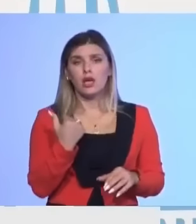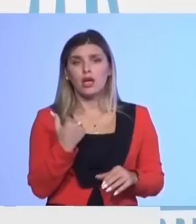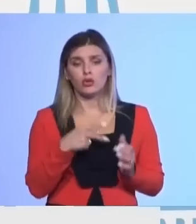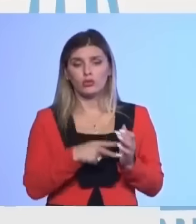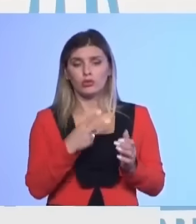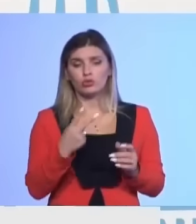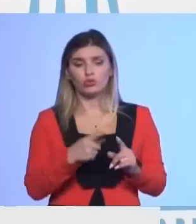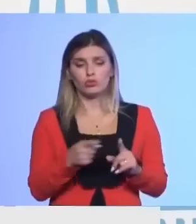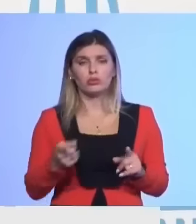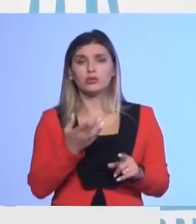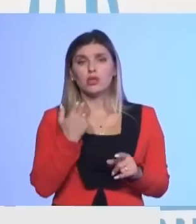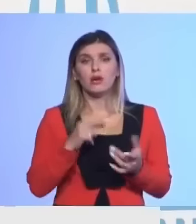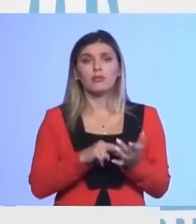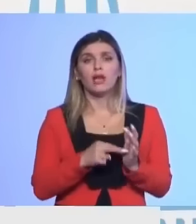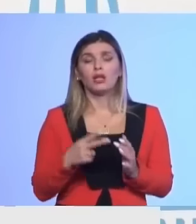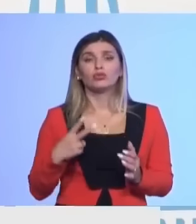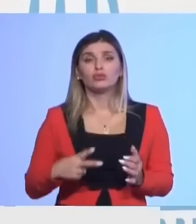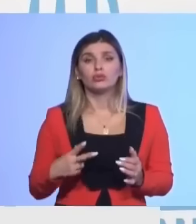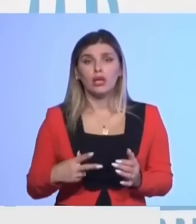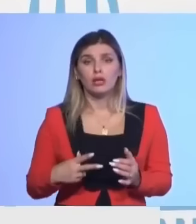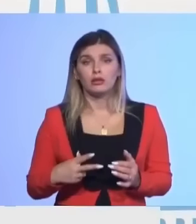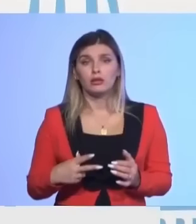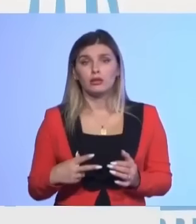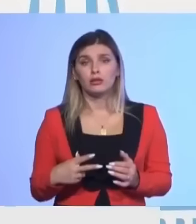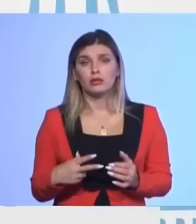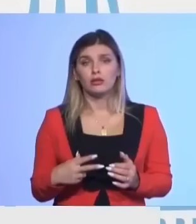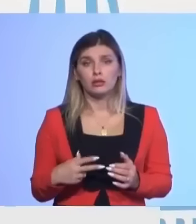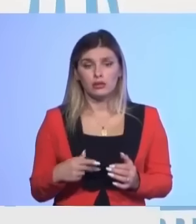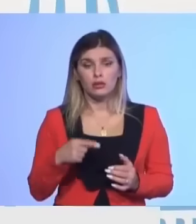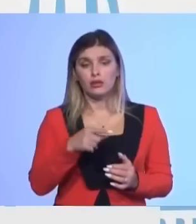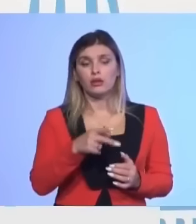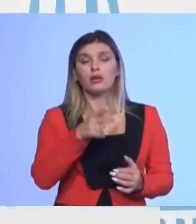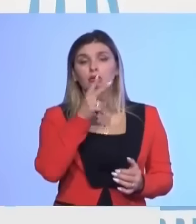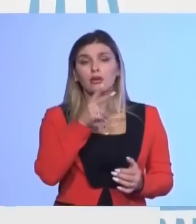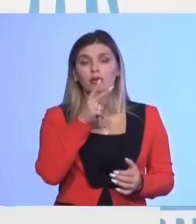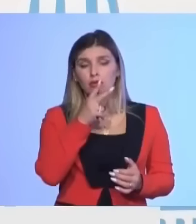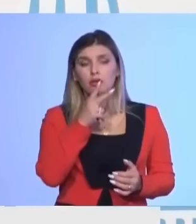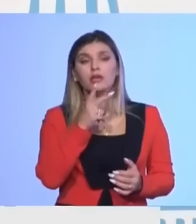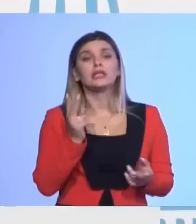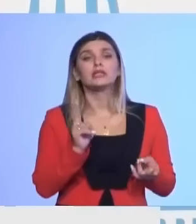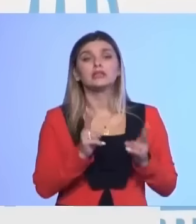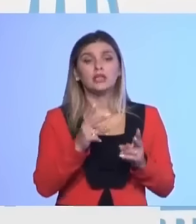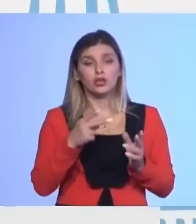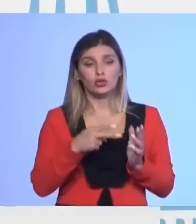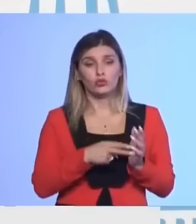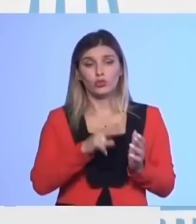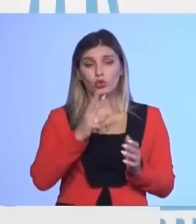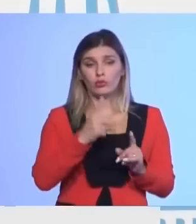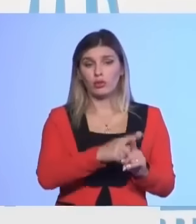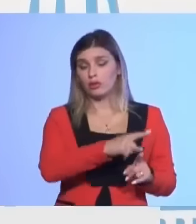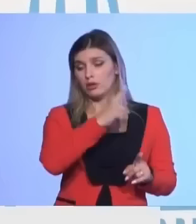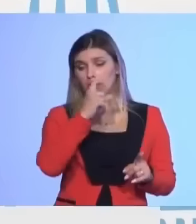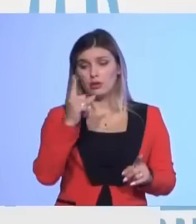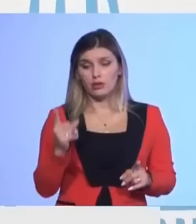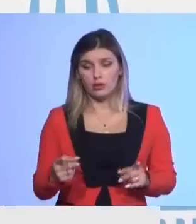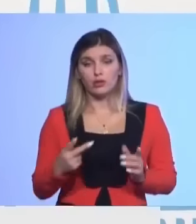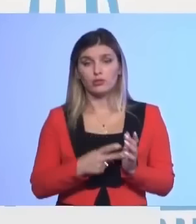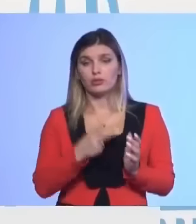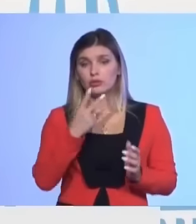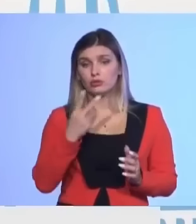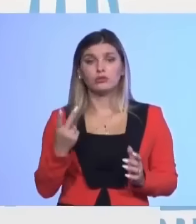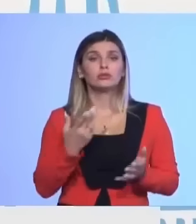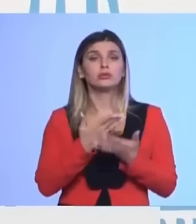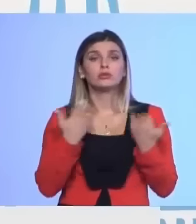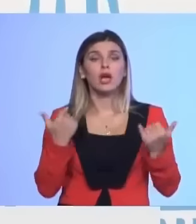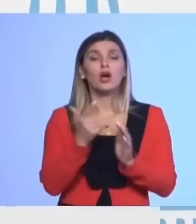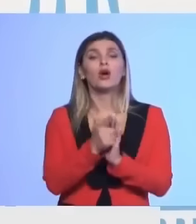plani zhvillimor urban apo pëzhuja ka qenë e destinuar të jetë në që nga viti 2012 deri në vitin 2022 për